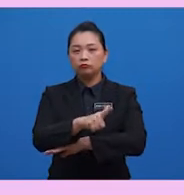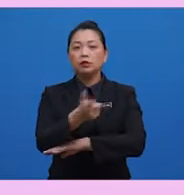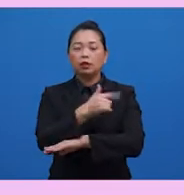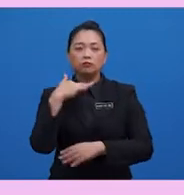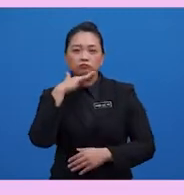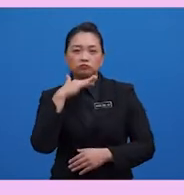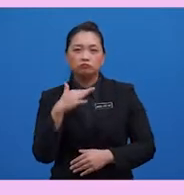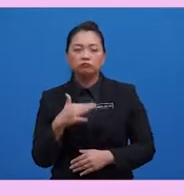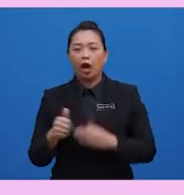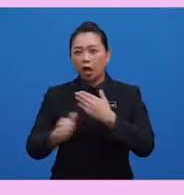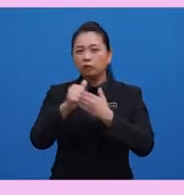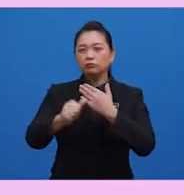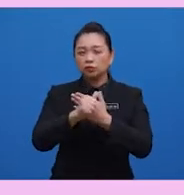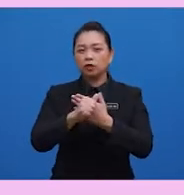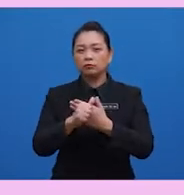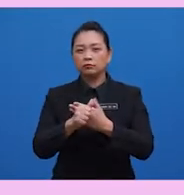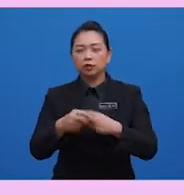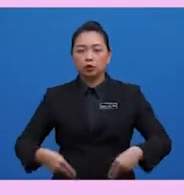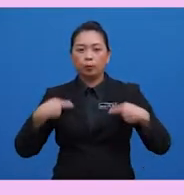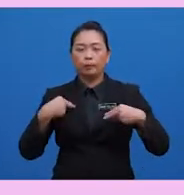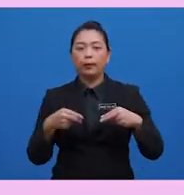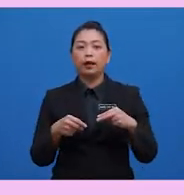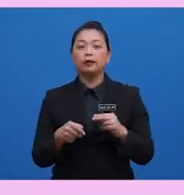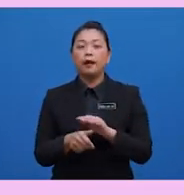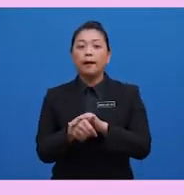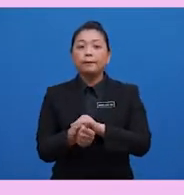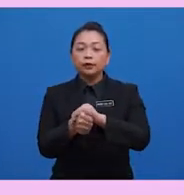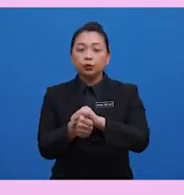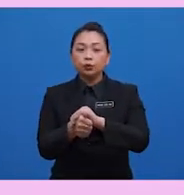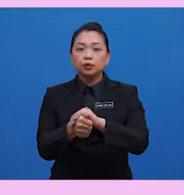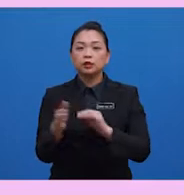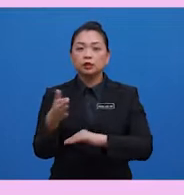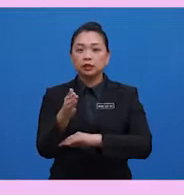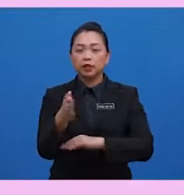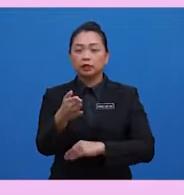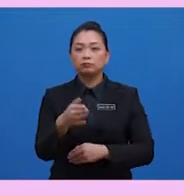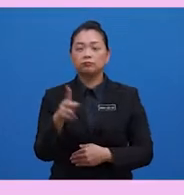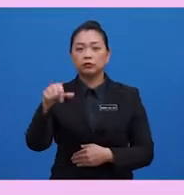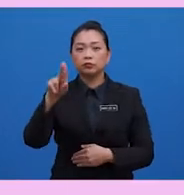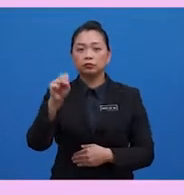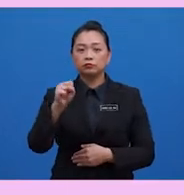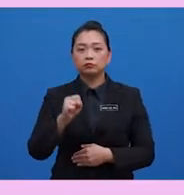mengancam kehidupan akuatik seperti penyu, ikan paus dan terumbu karang.